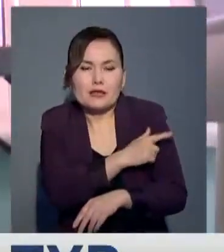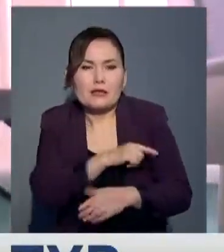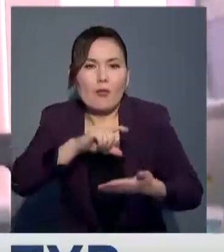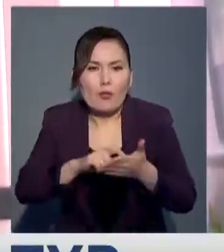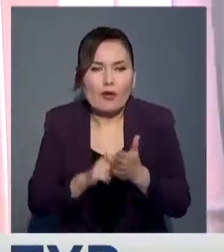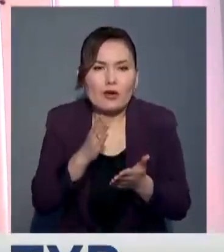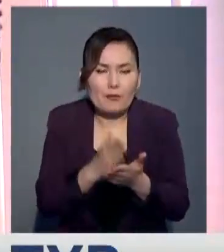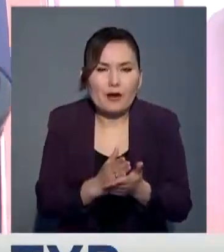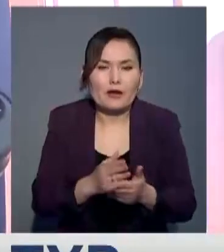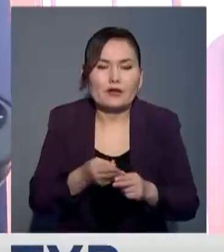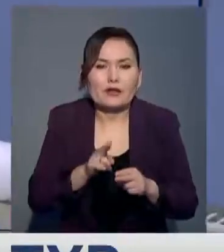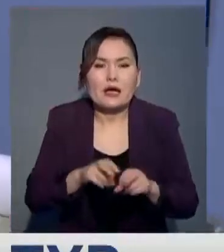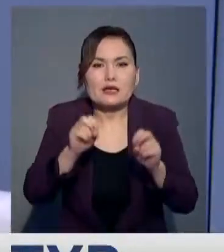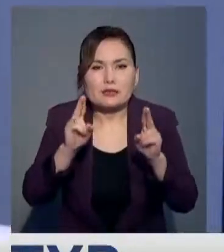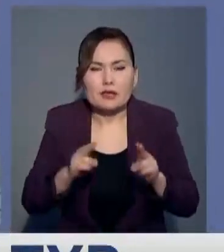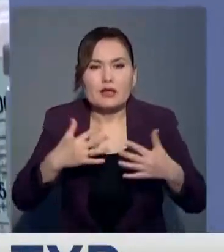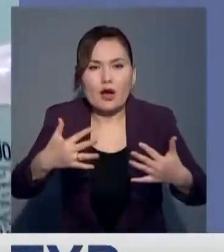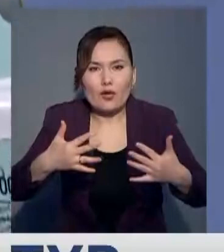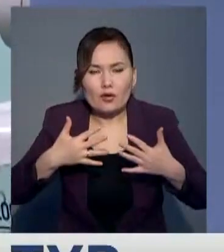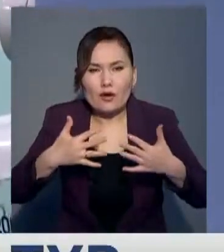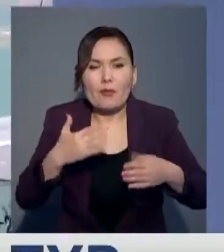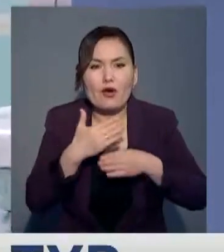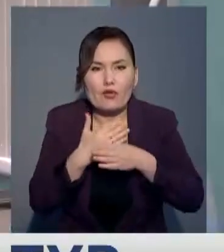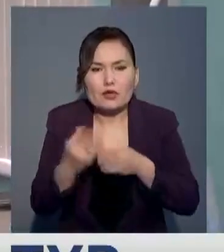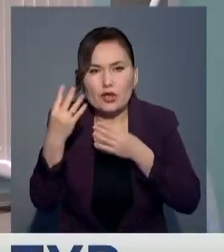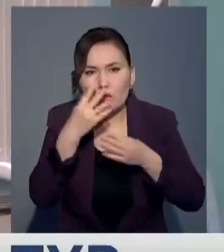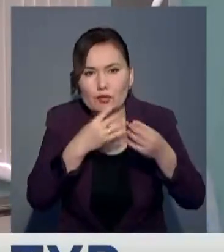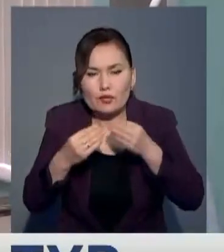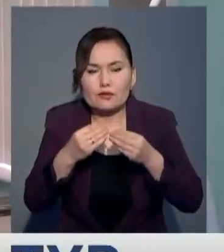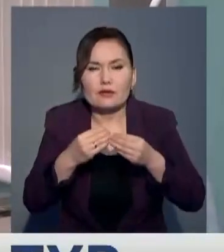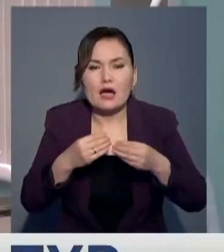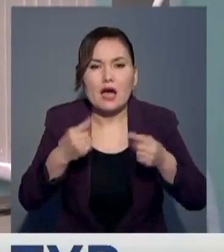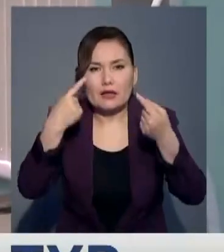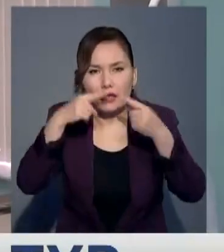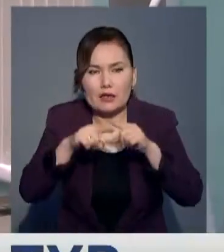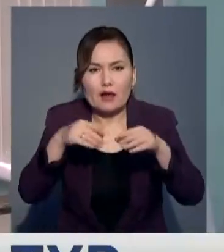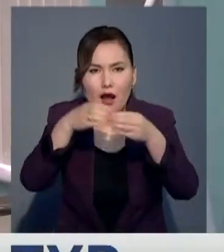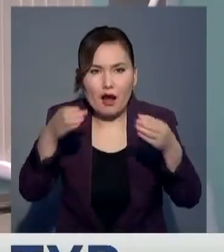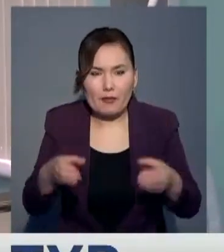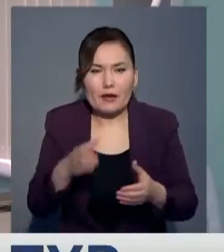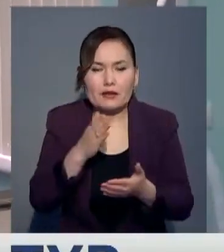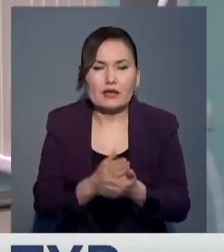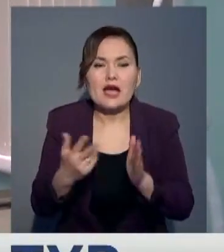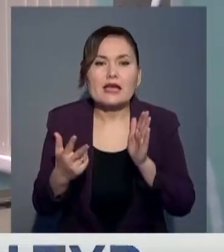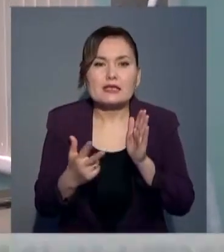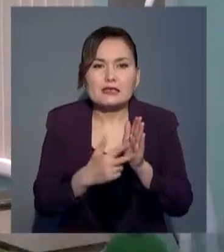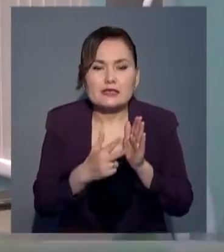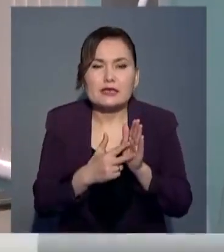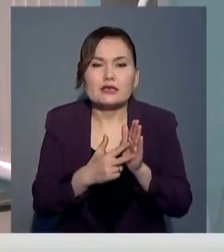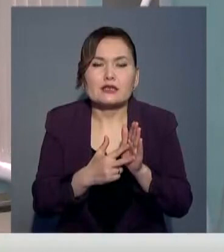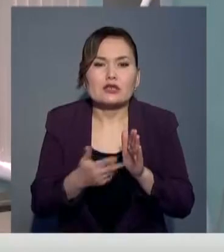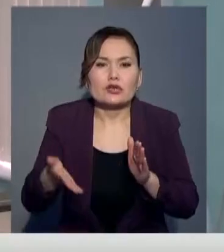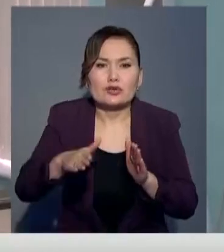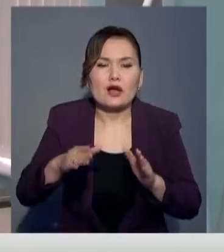Сондай-ақ жансақтау бөлімшесіне де қажетті құрылғылар қойылған. Жансақтау бөлімшесі өзі 8 кереуеттік бөлімшеден тұрады. Бұл